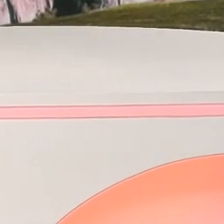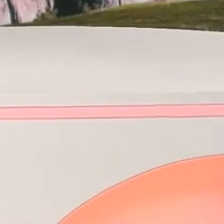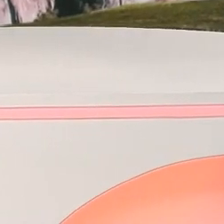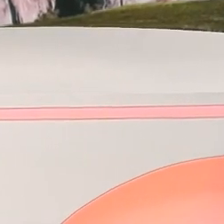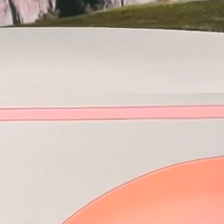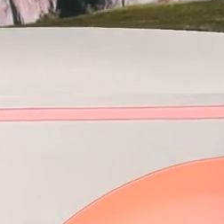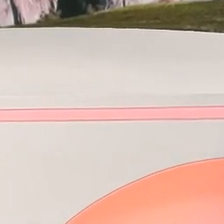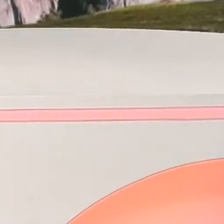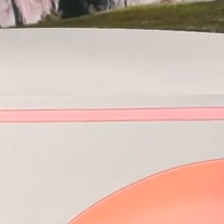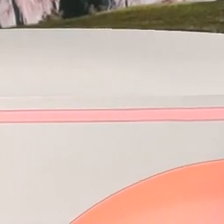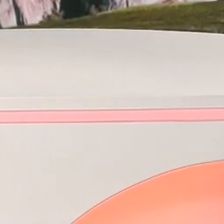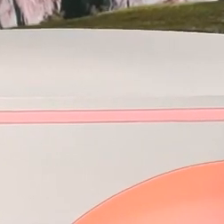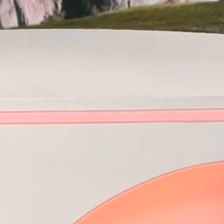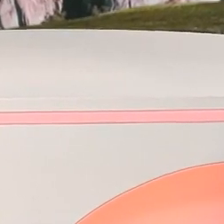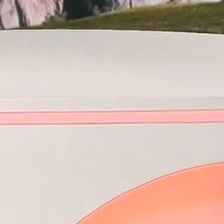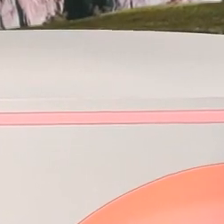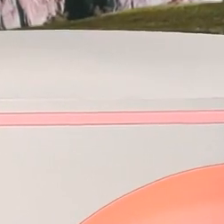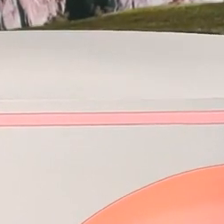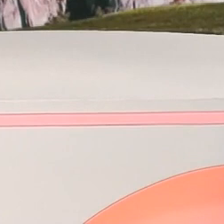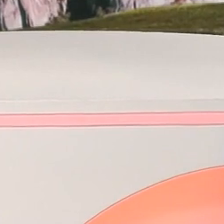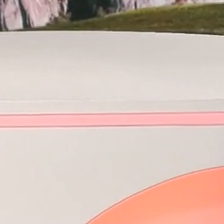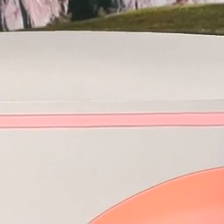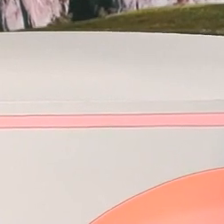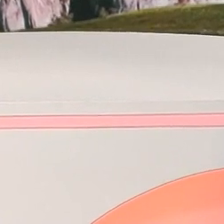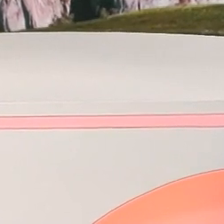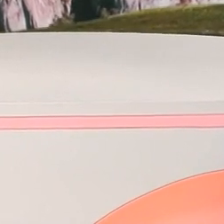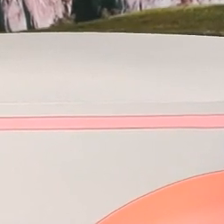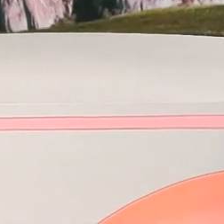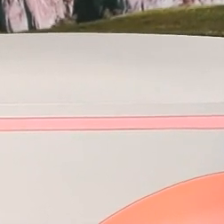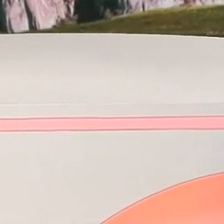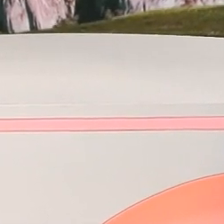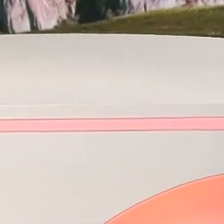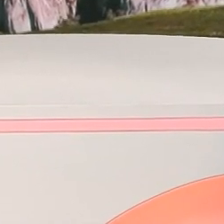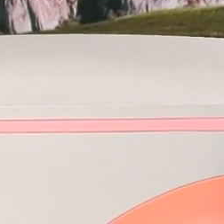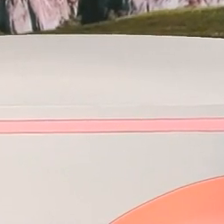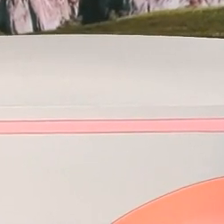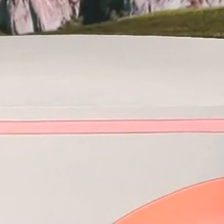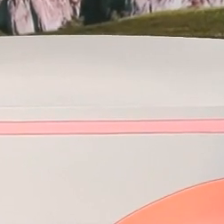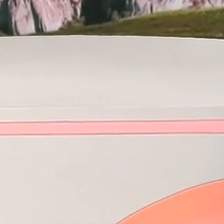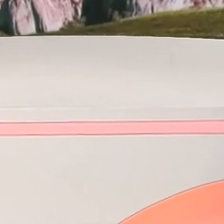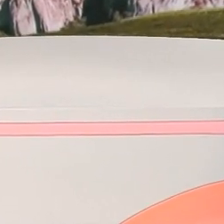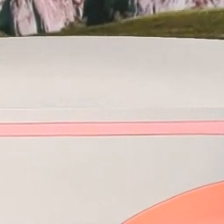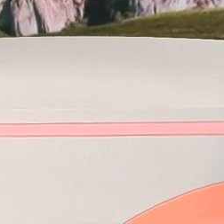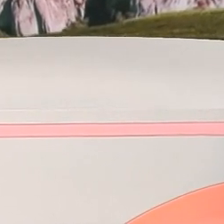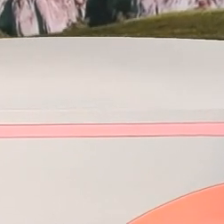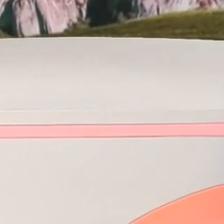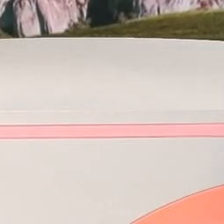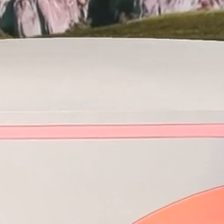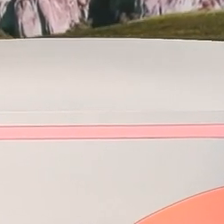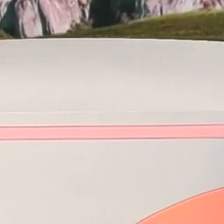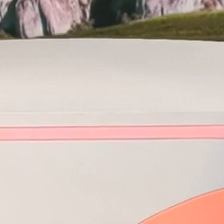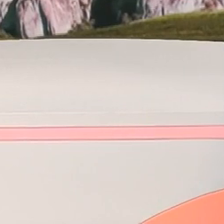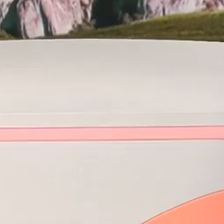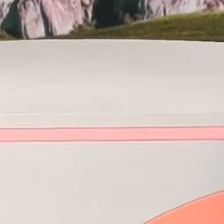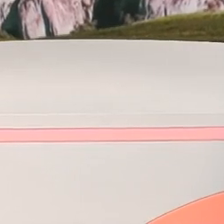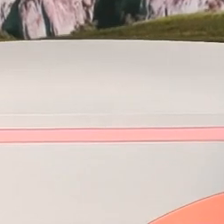Exercițiu militar fără precedent în apropierea coastelor taiwaneze. 11 rachete balistice au fost lansate doar în ultimele ore. Analiștii